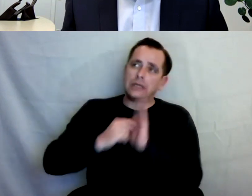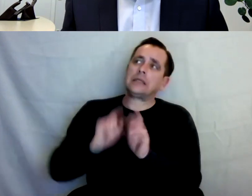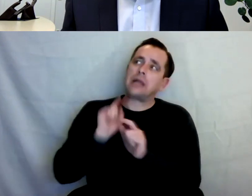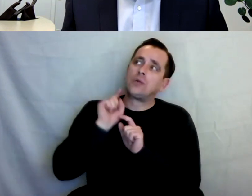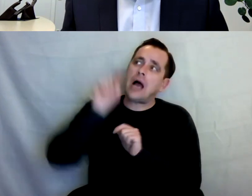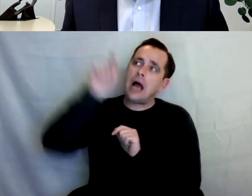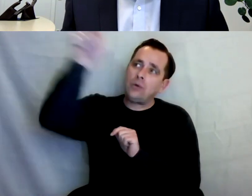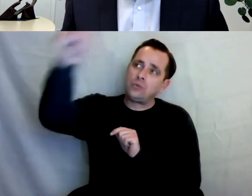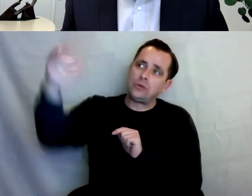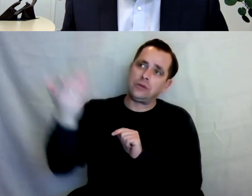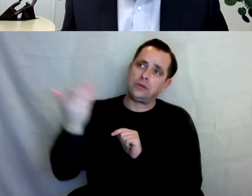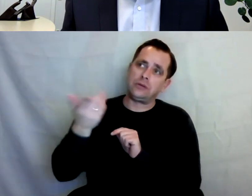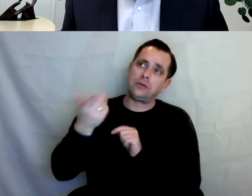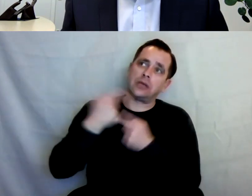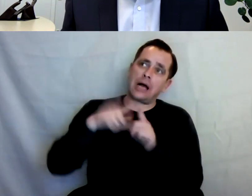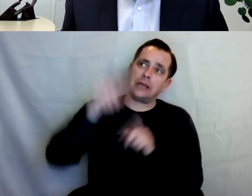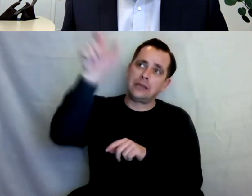sich extrem danach sehnen,